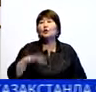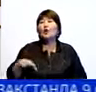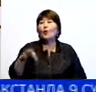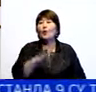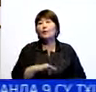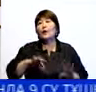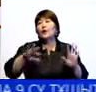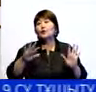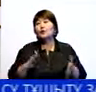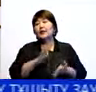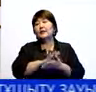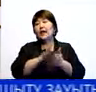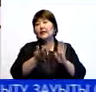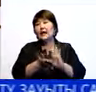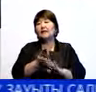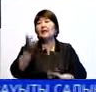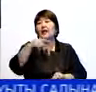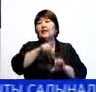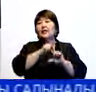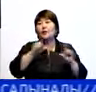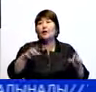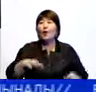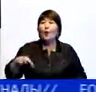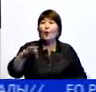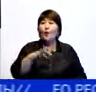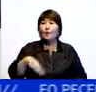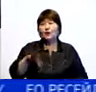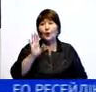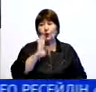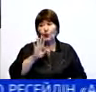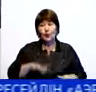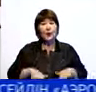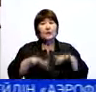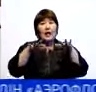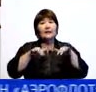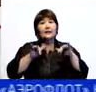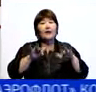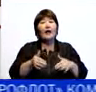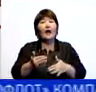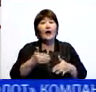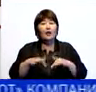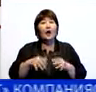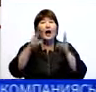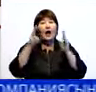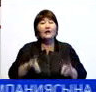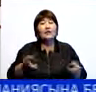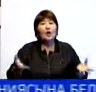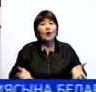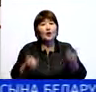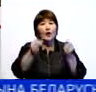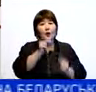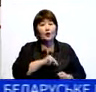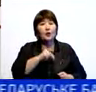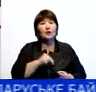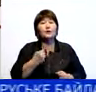Облыстық төтенше жағдайлар департаменті облыс көлемінде су тасқының алдын алу мақсатында авариялық құтқару қызметтері мен